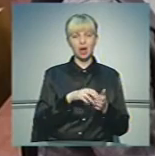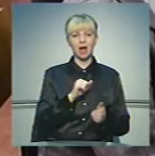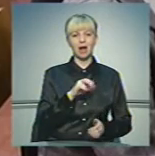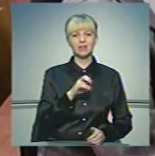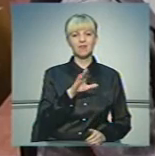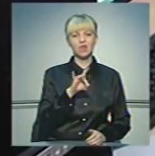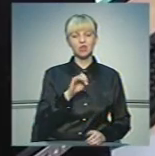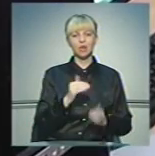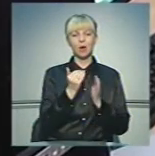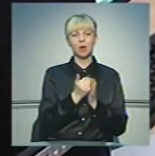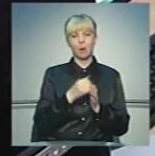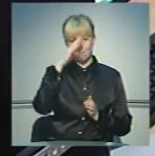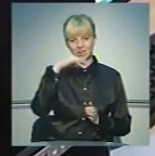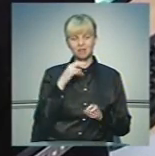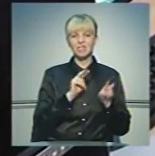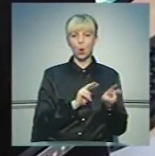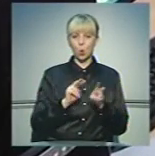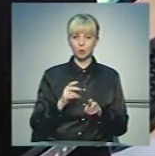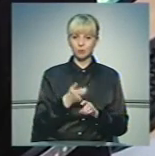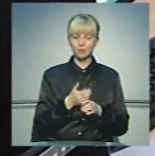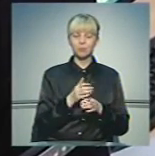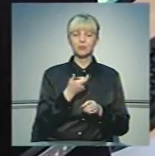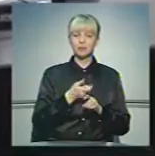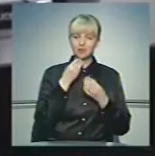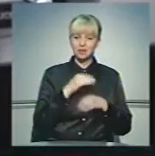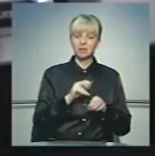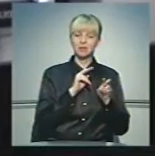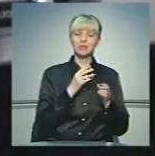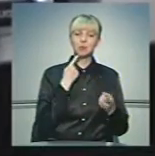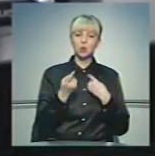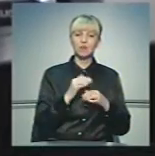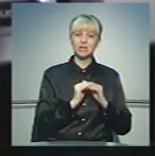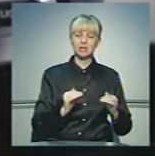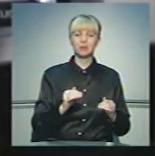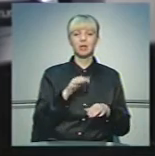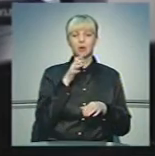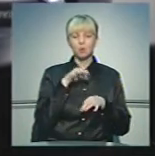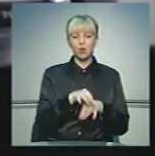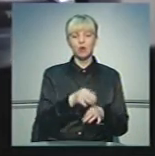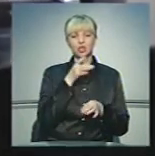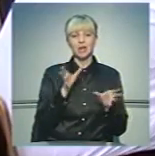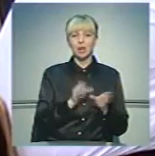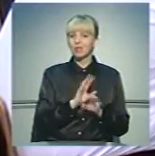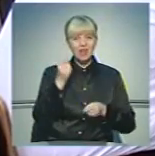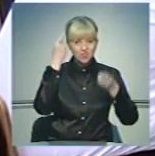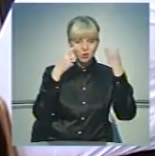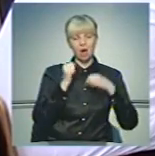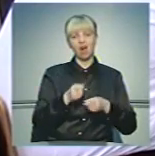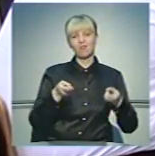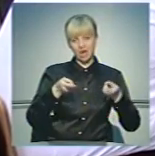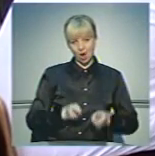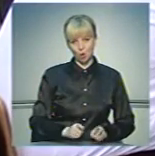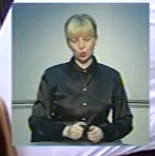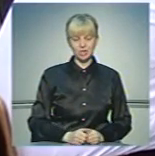антивірусній програмі батьківський контроль. А ще краще більше спілкуватися із дітьми, проводити час разом, не віртуально, а в реальності.